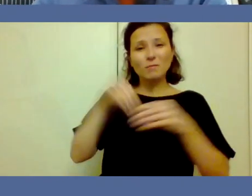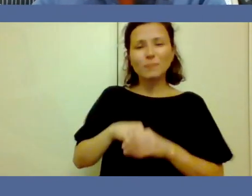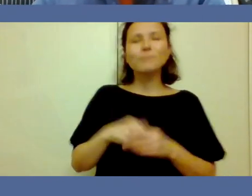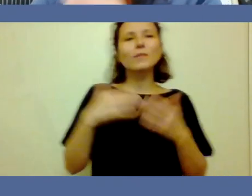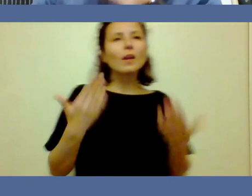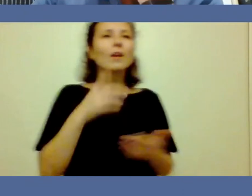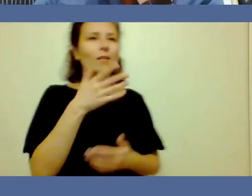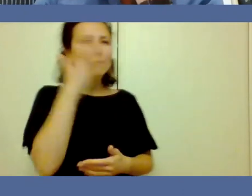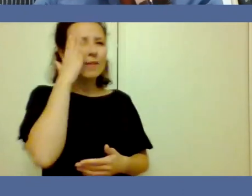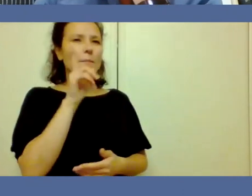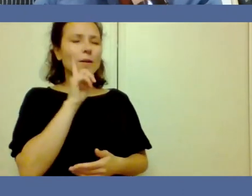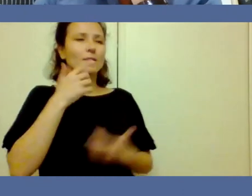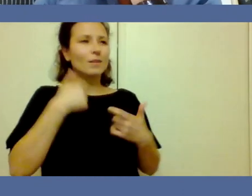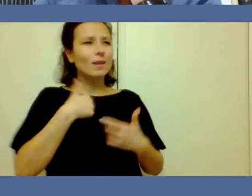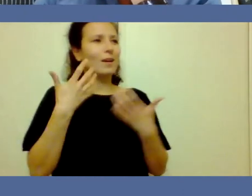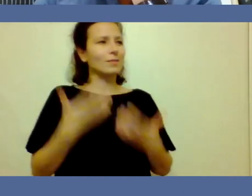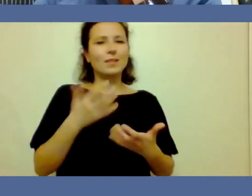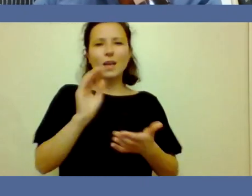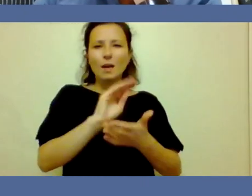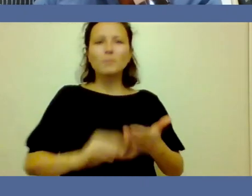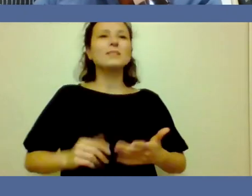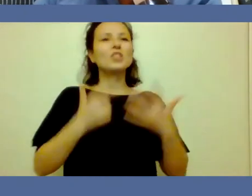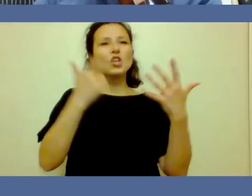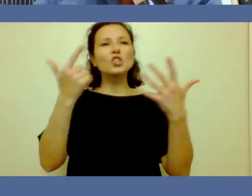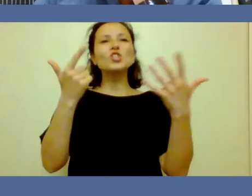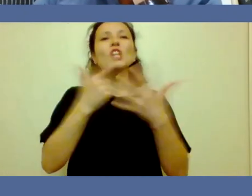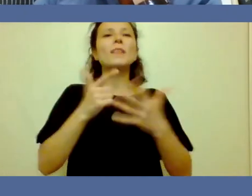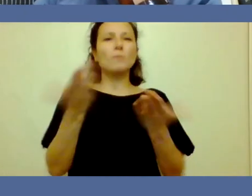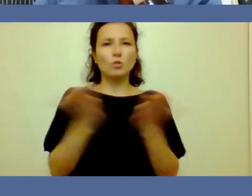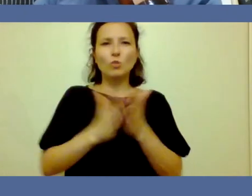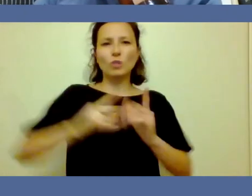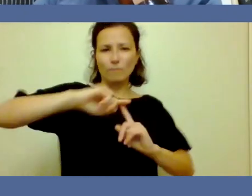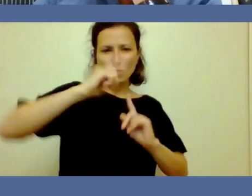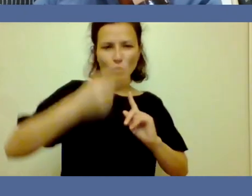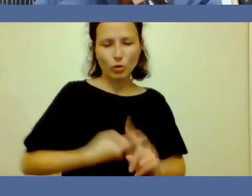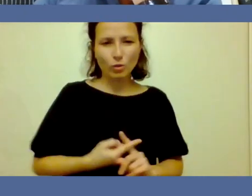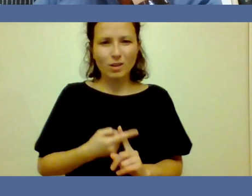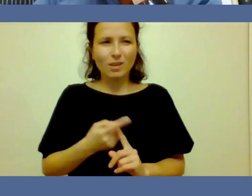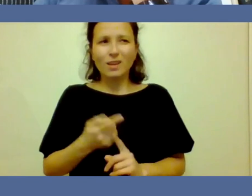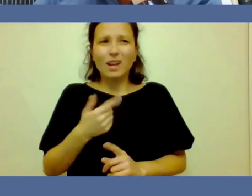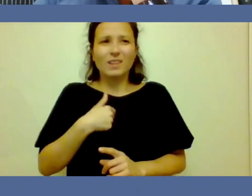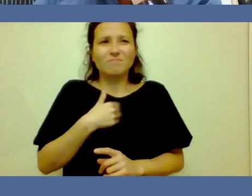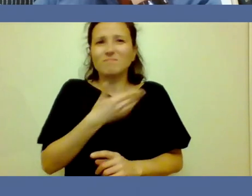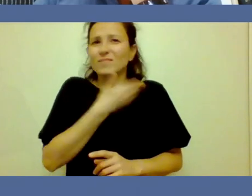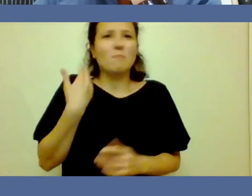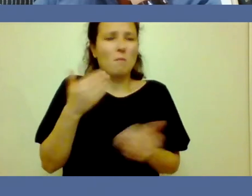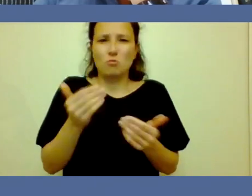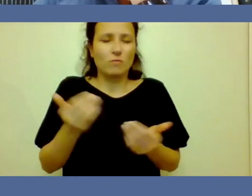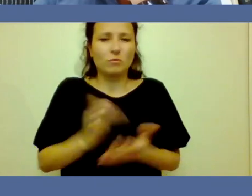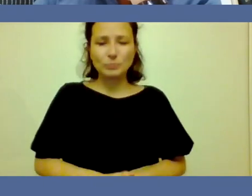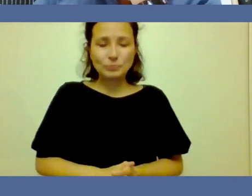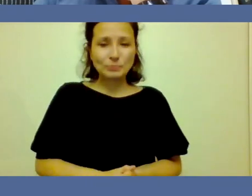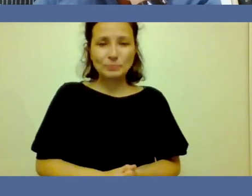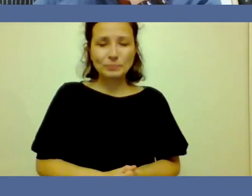że ja bym chciała pisać 7 książek rocznie, tylko po prostu nie widzę takiej możliwości. Być może gdybym, nie